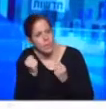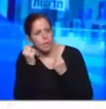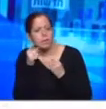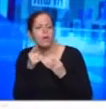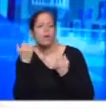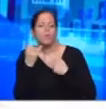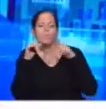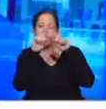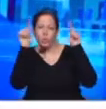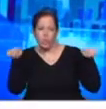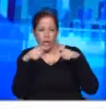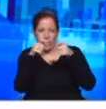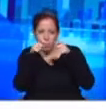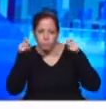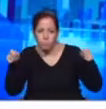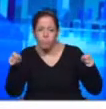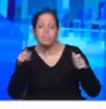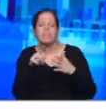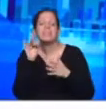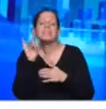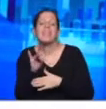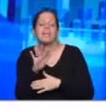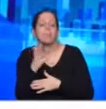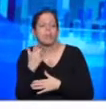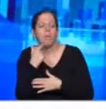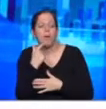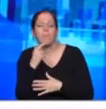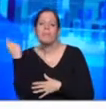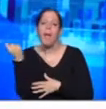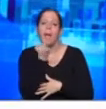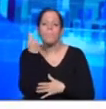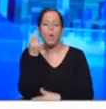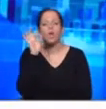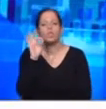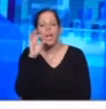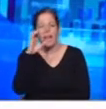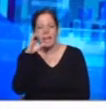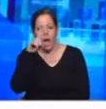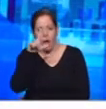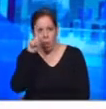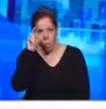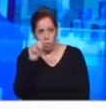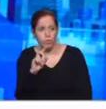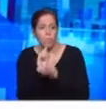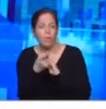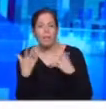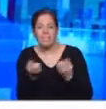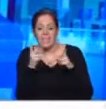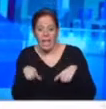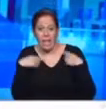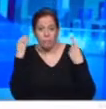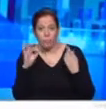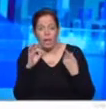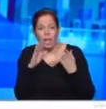על גשרים נגד מה שהם מכנים תעמולת הרעבה של שר האוצר כחלון, שבמקום להציל את חיי ילדיהם מוריד